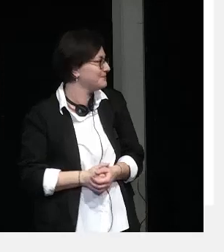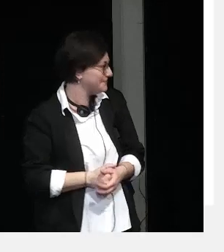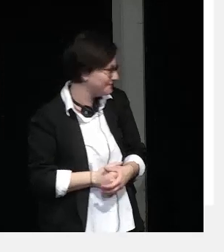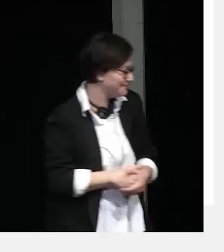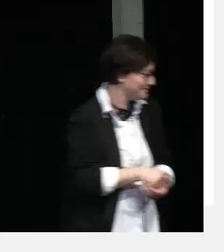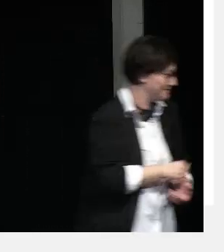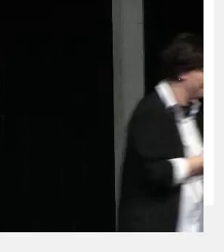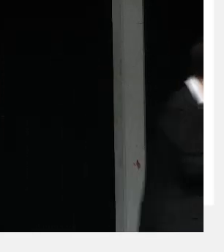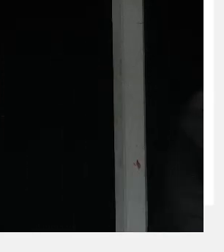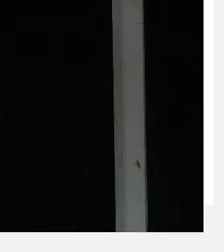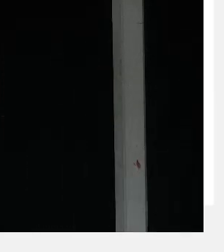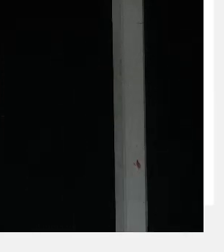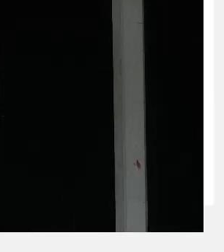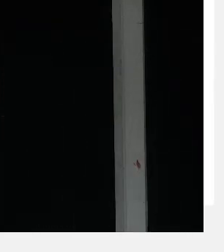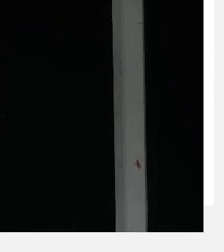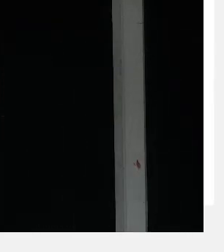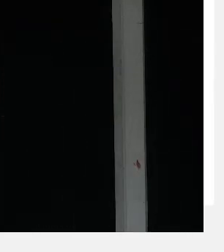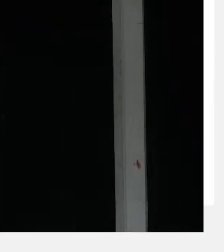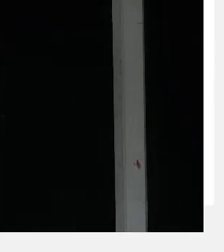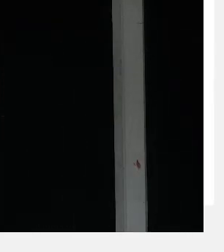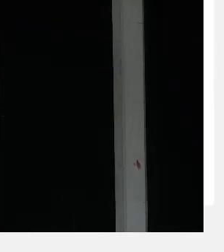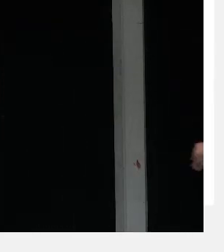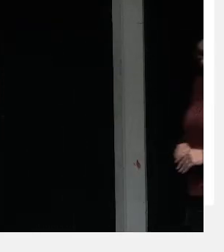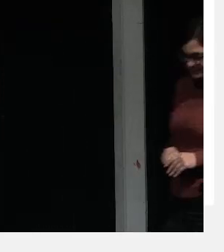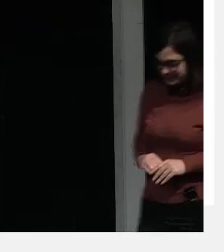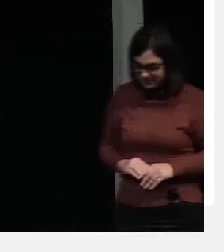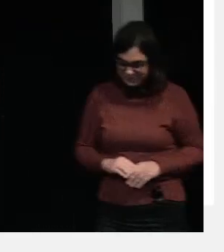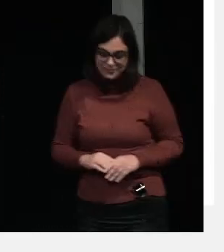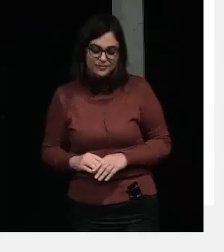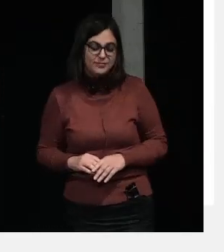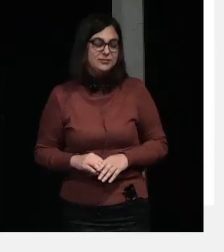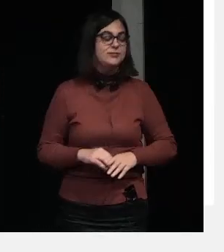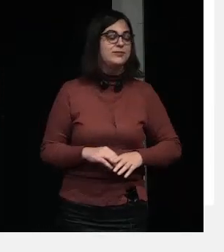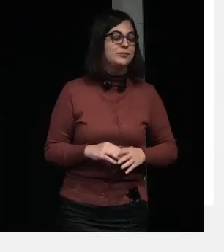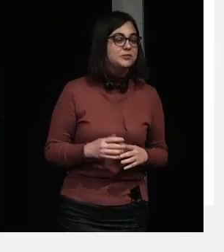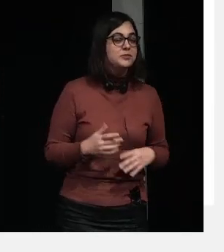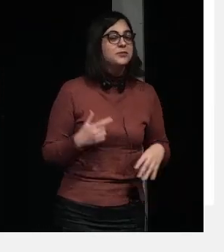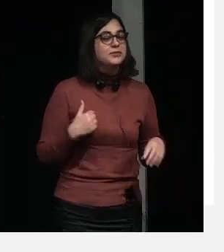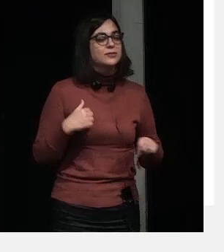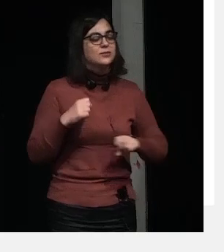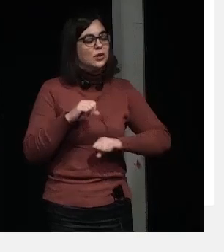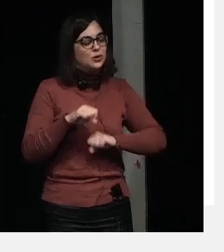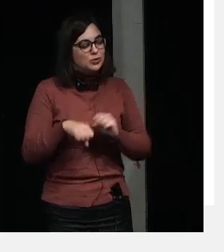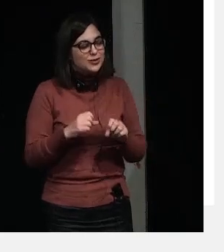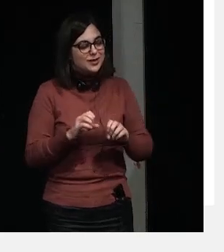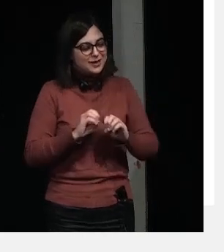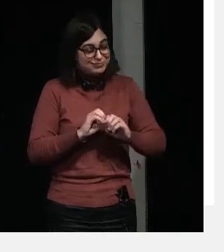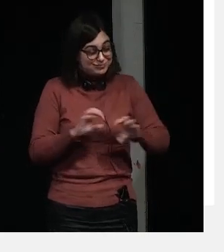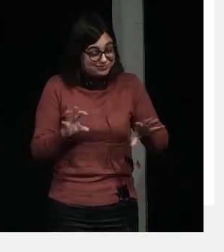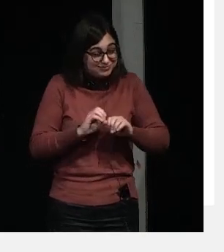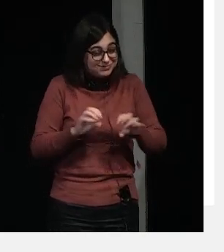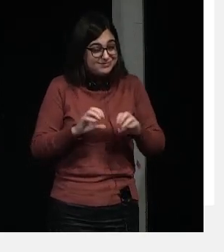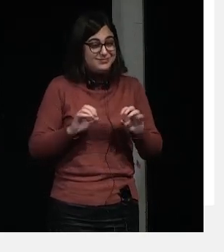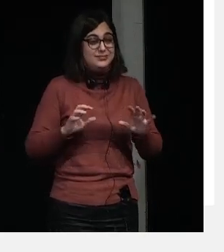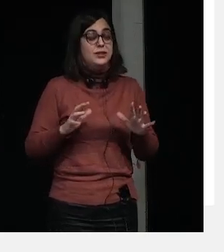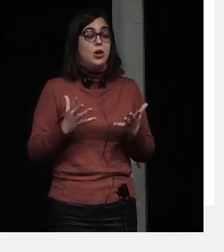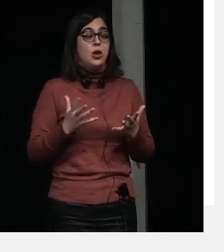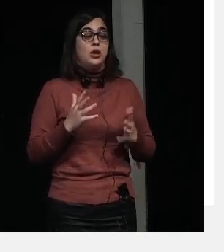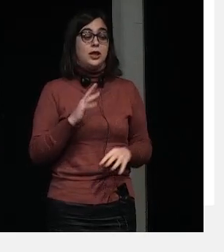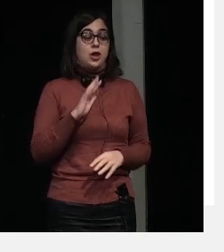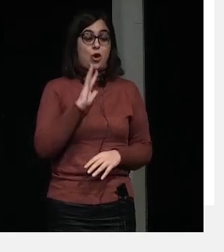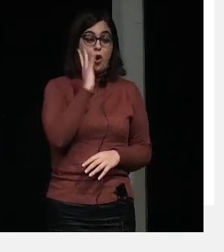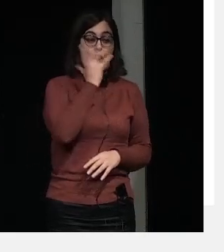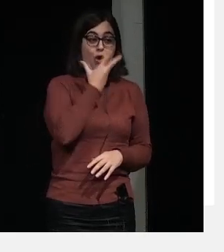Παρ' όλα αυτά, προσπαθώ να ευαισθητοποιήσω στον κόσμο ότι το να είσαι εμφανισιακά όμορφος δεν σημαίνει ότι η αναπηρία σου